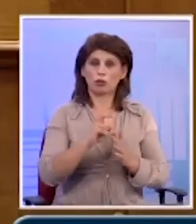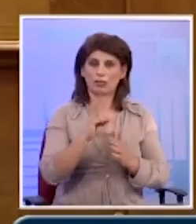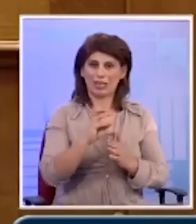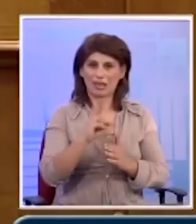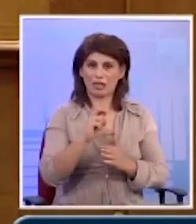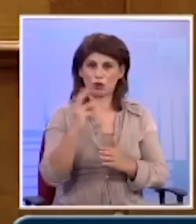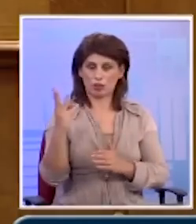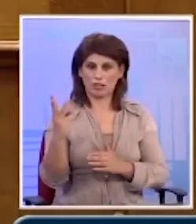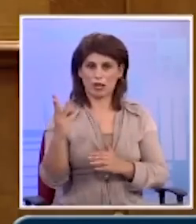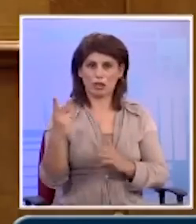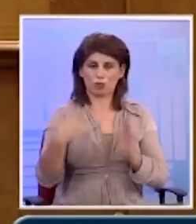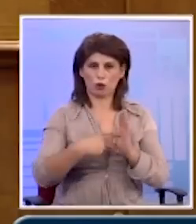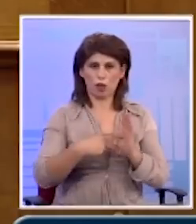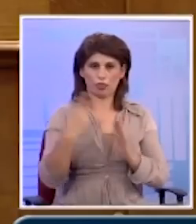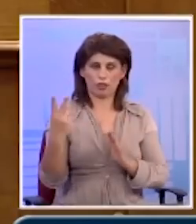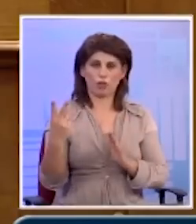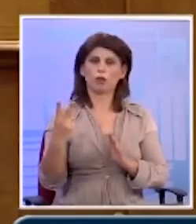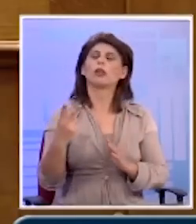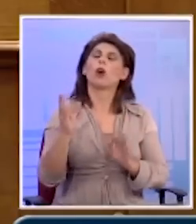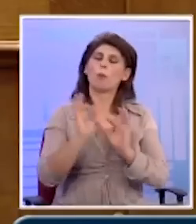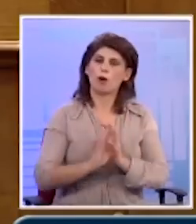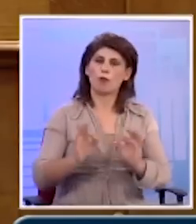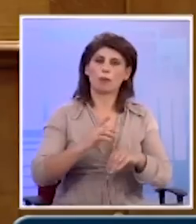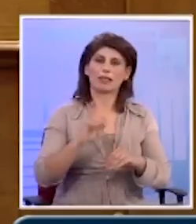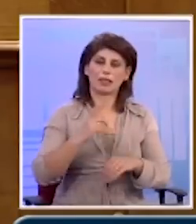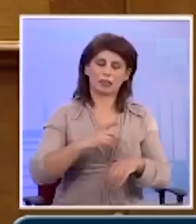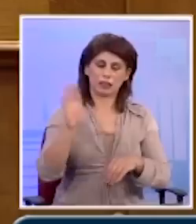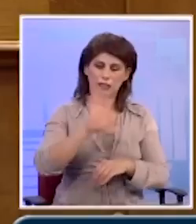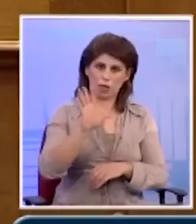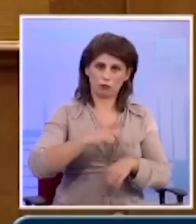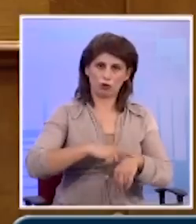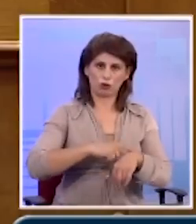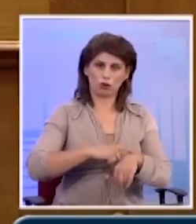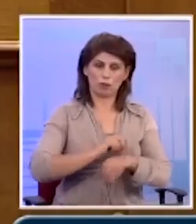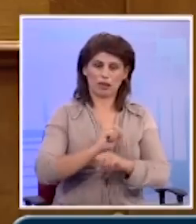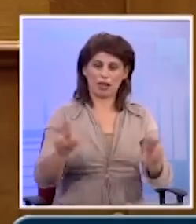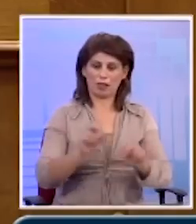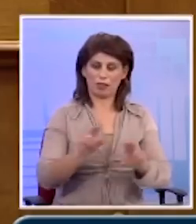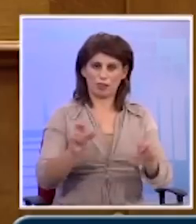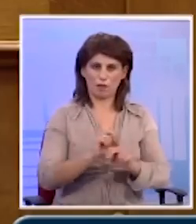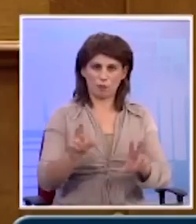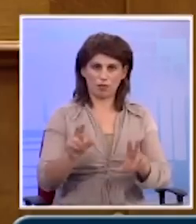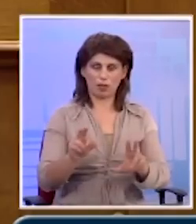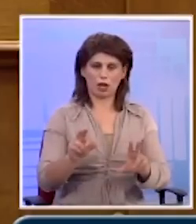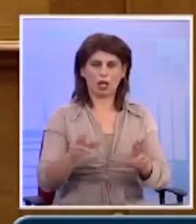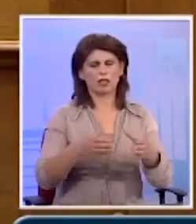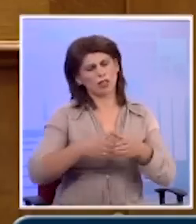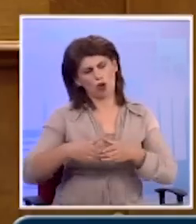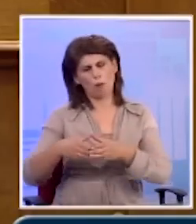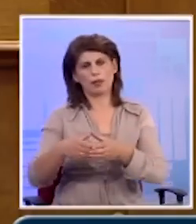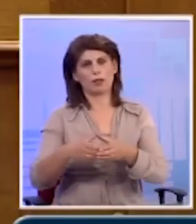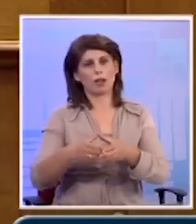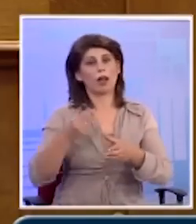του 2002 προβλέπεται ότι ο τηλεοπτικός χρόνος προς τα κόμματα για την προβολή των διαφημιστικών τους μηνυμάτων κατά την προεκλογική